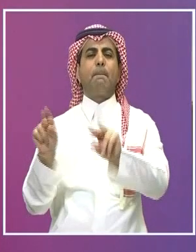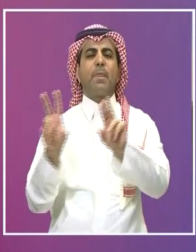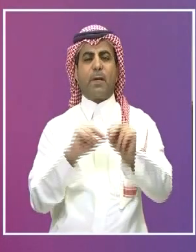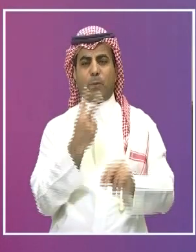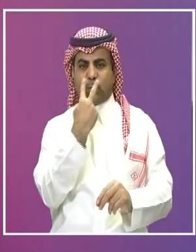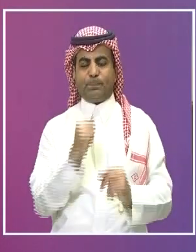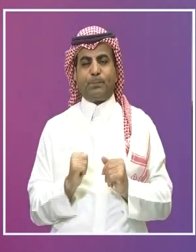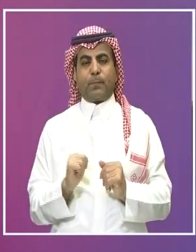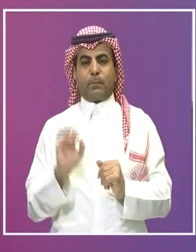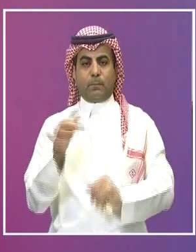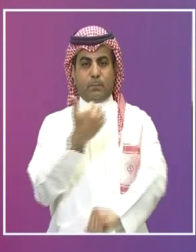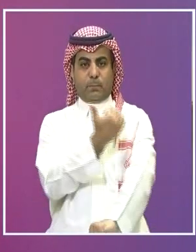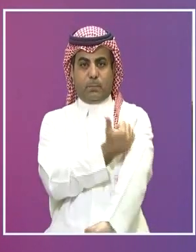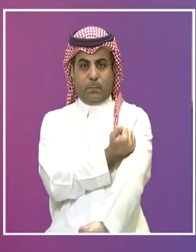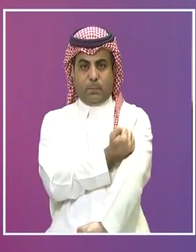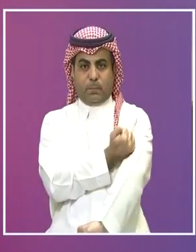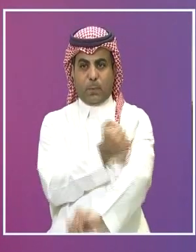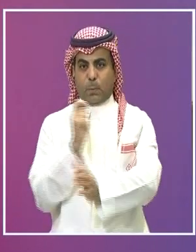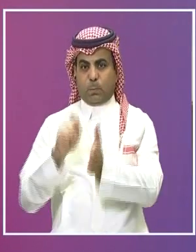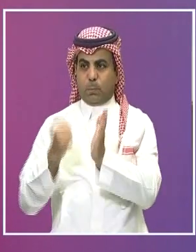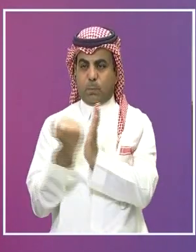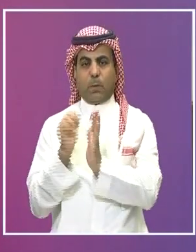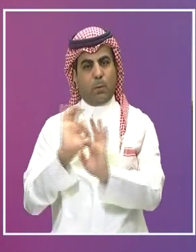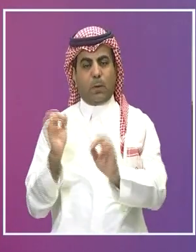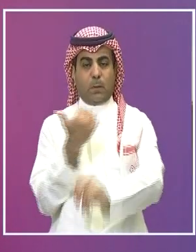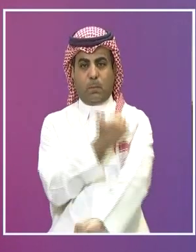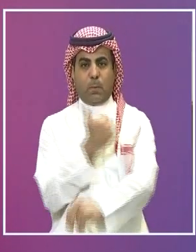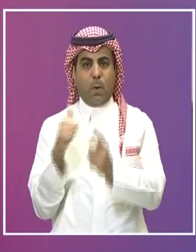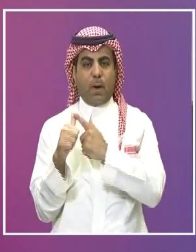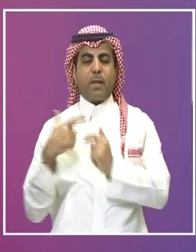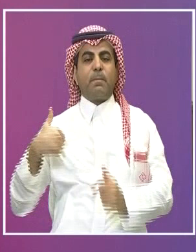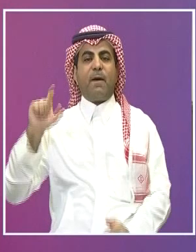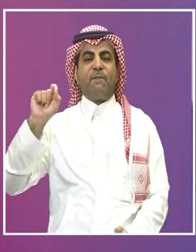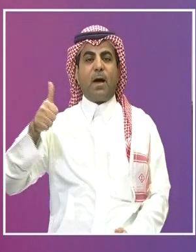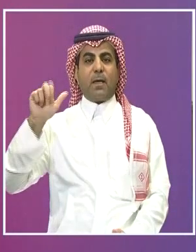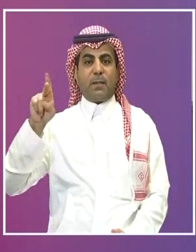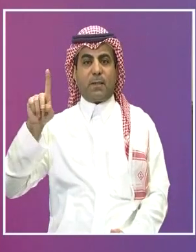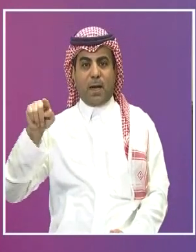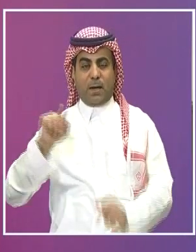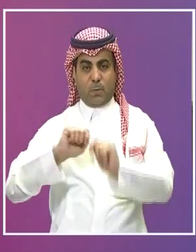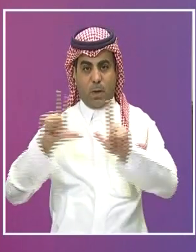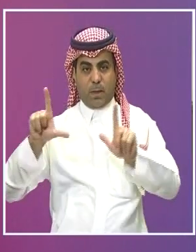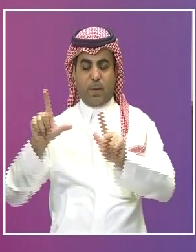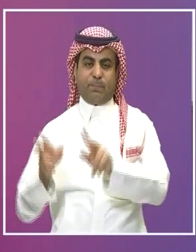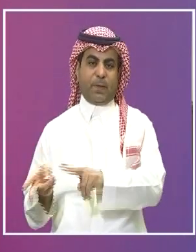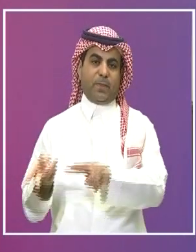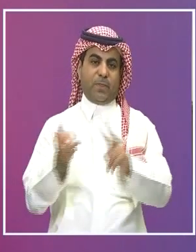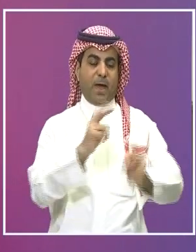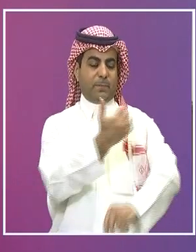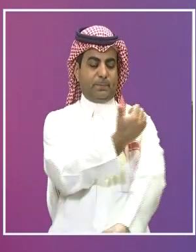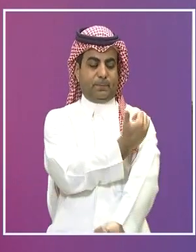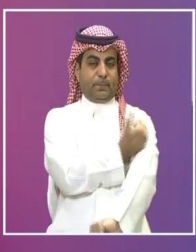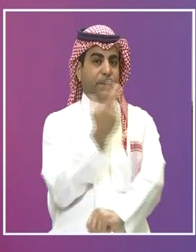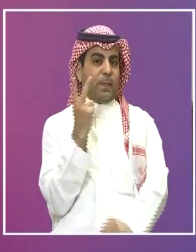عن اللقاحات المعتمدة عندنا في المملكة العربية السعودية أخذ الجرعة الأولى من فايزر بايونتك والجرعة الثانية